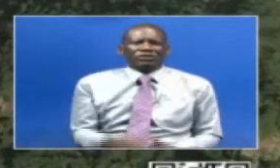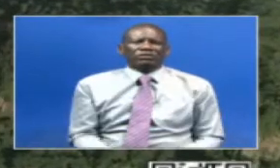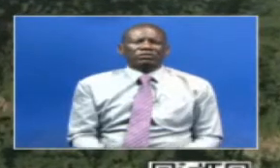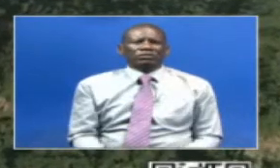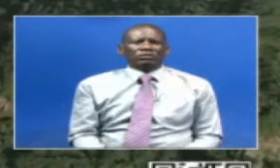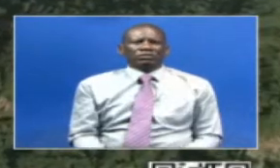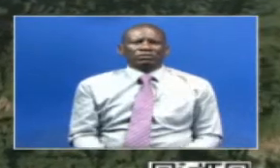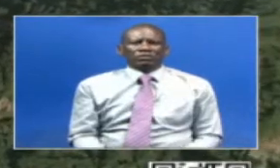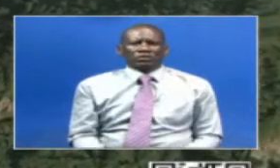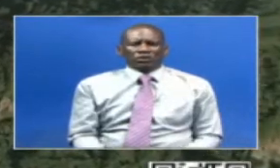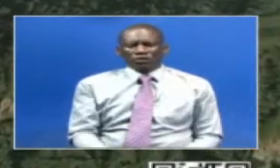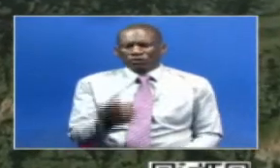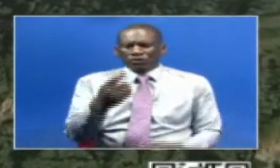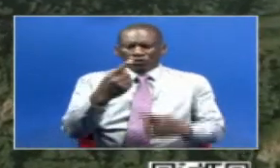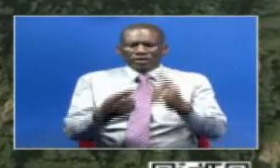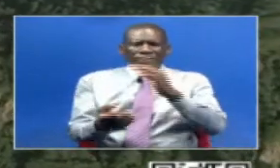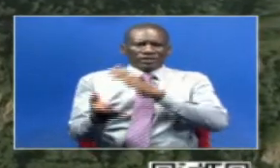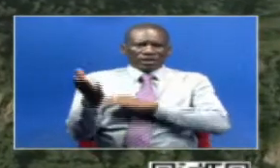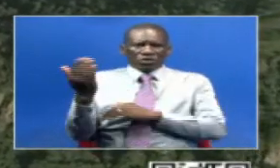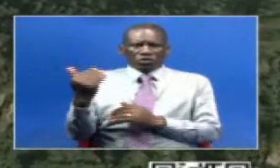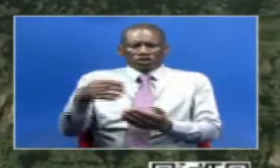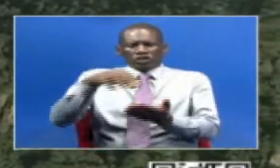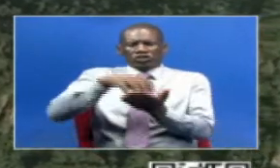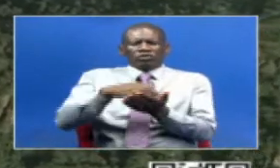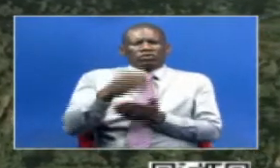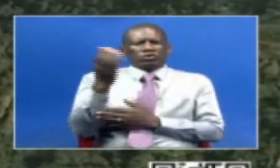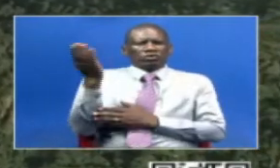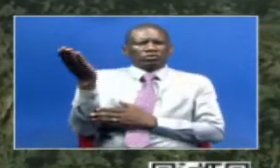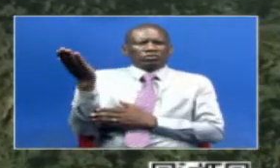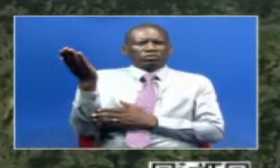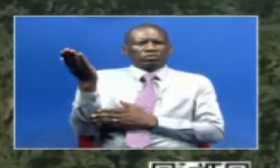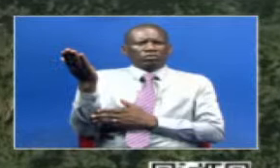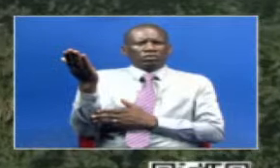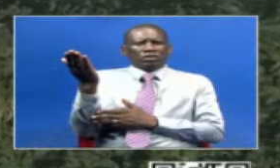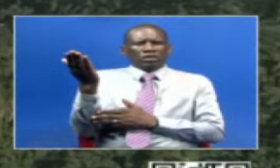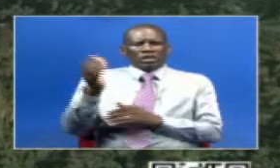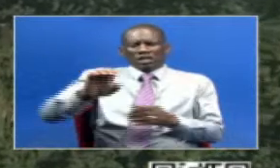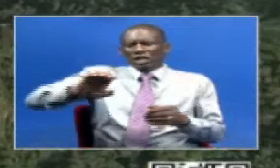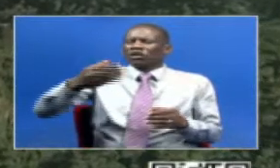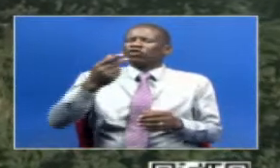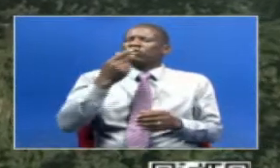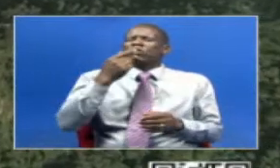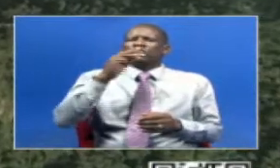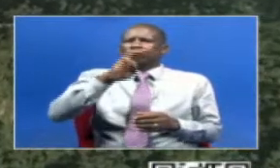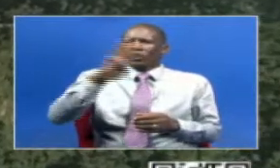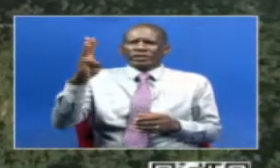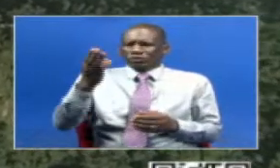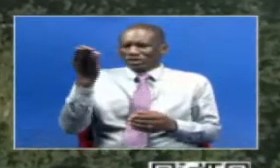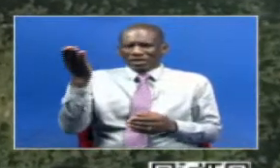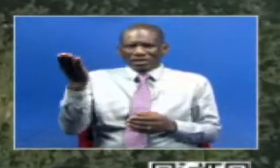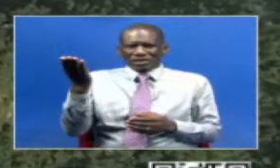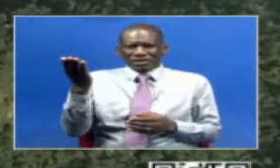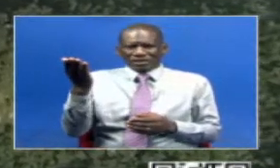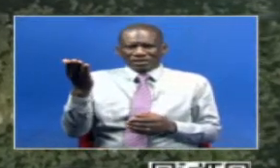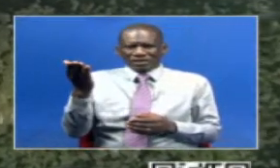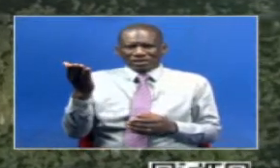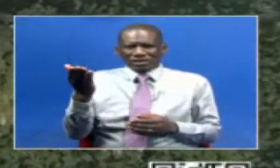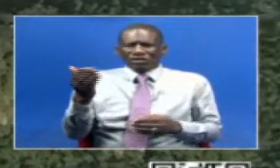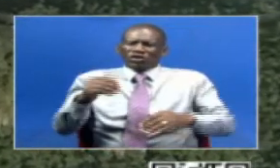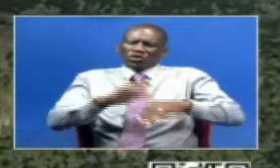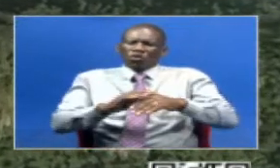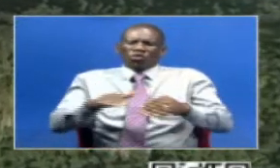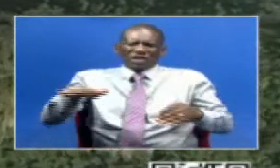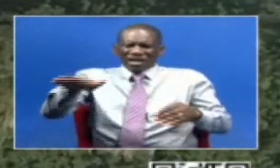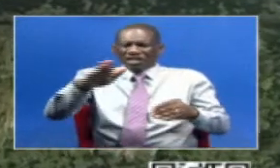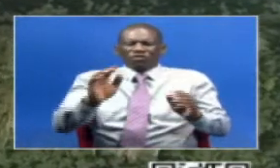Miaka michache iliyopita ndio taswira iliyowakaribisha wengi katika kaunti ya Pokot Magharibi. Mandhari ya kukupendeza ya